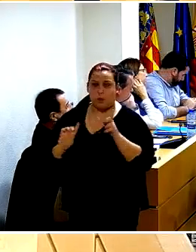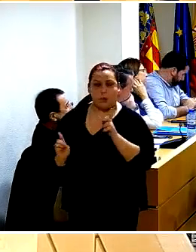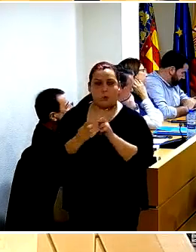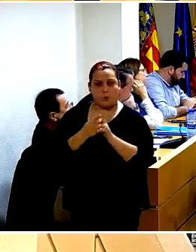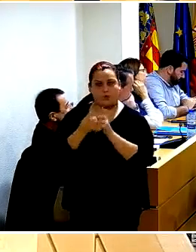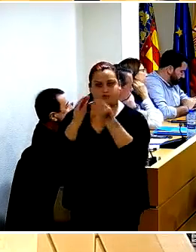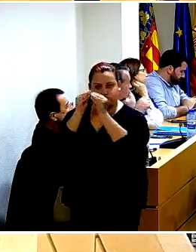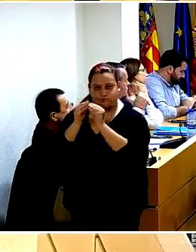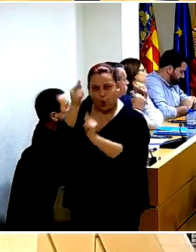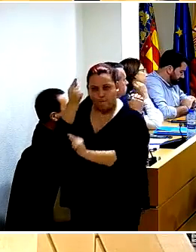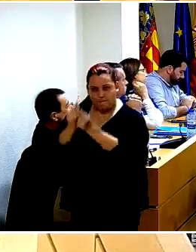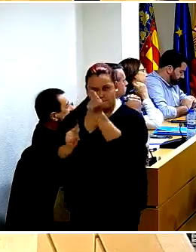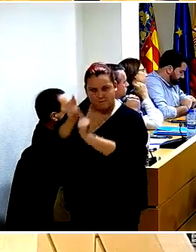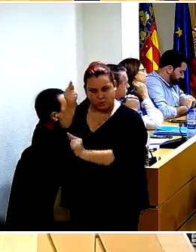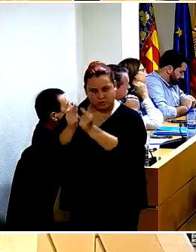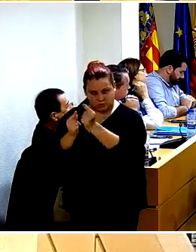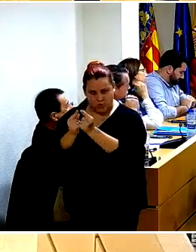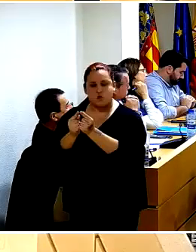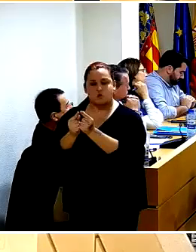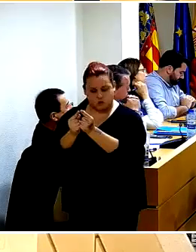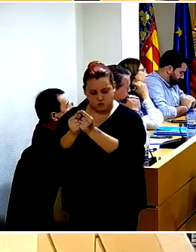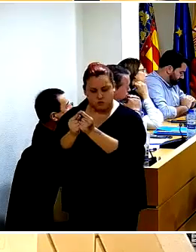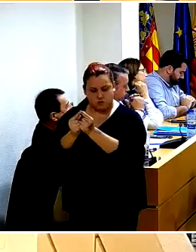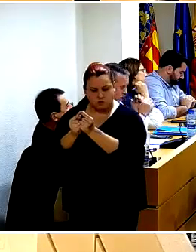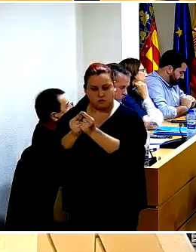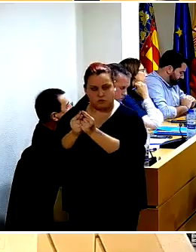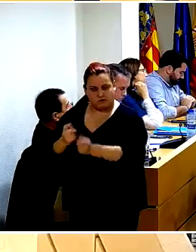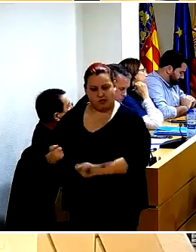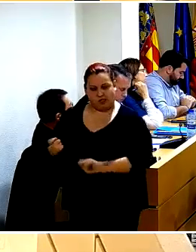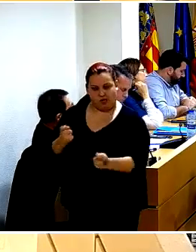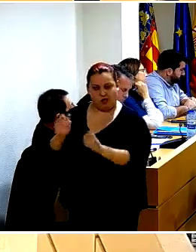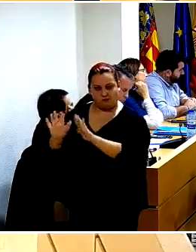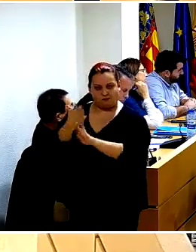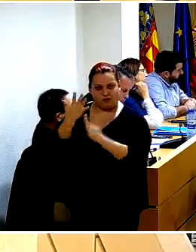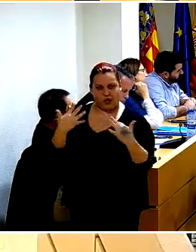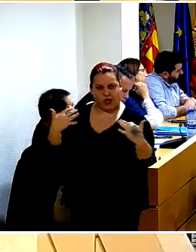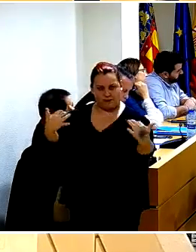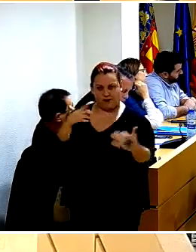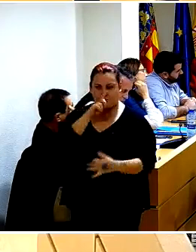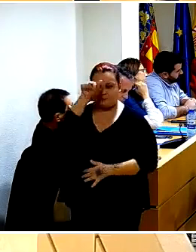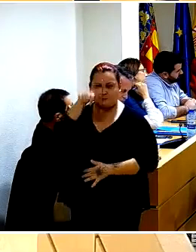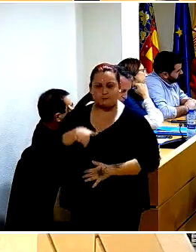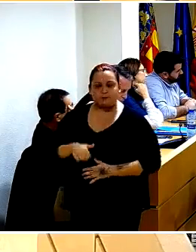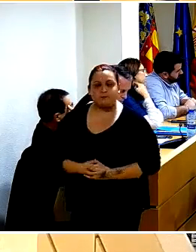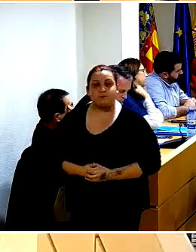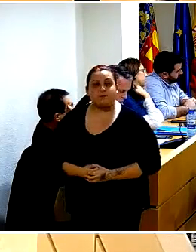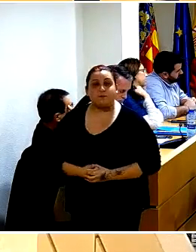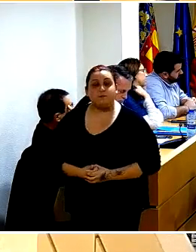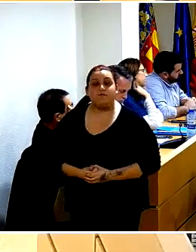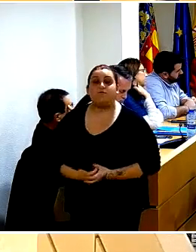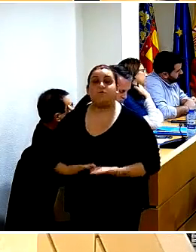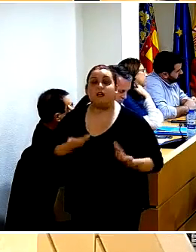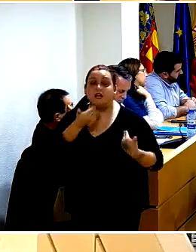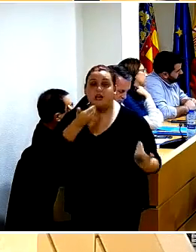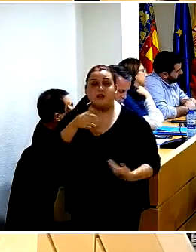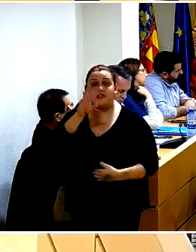este pressupost s'ha pogut pues, portar, no, a este plenari. Donar les gràcies a tots